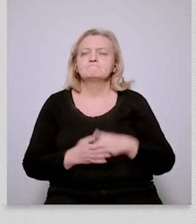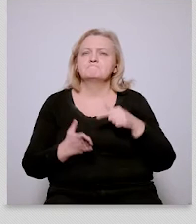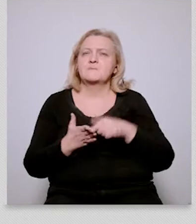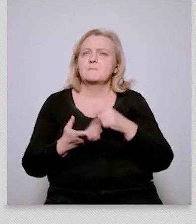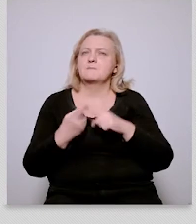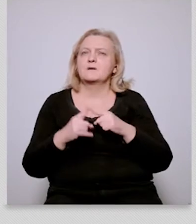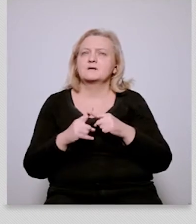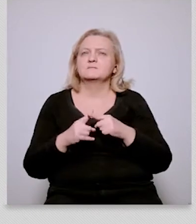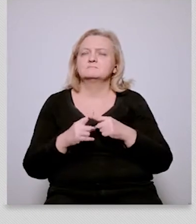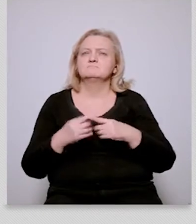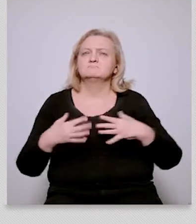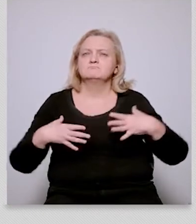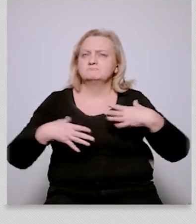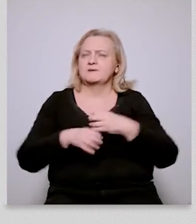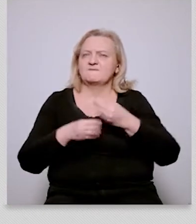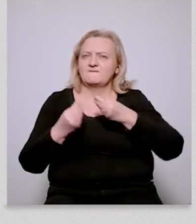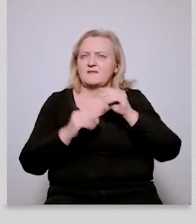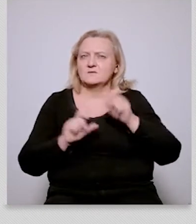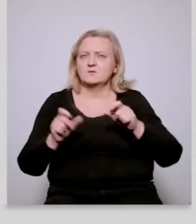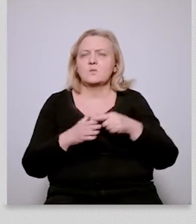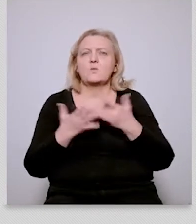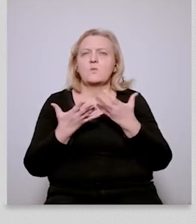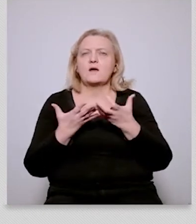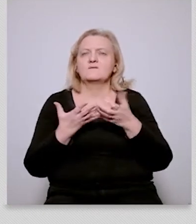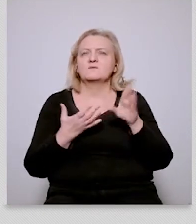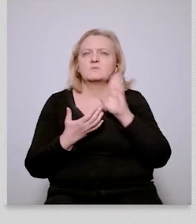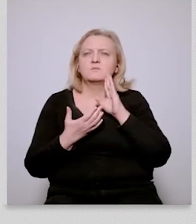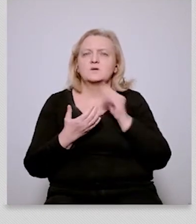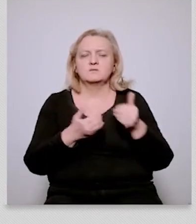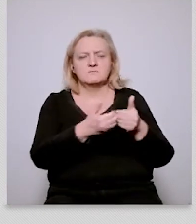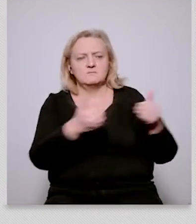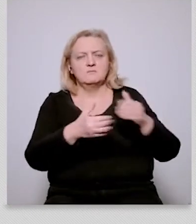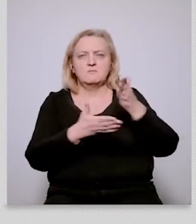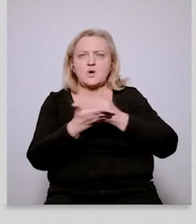jest dużo taka gęstsza i dużo łatwiej ją rozbić takim klinem